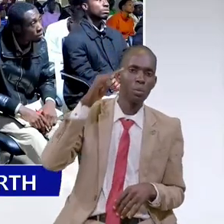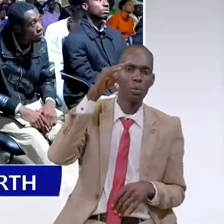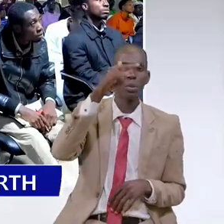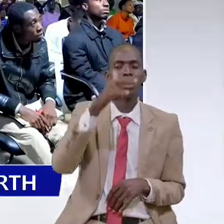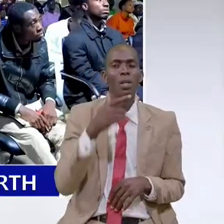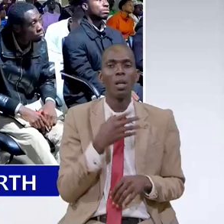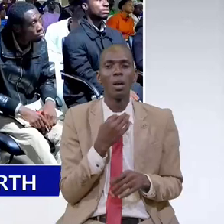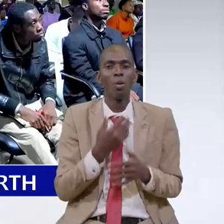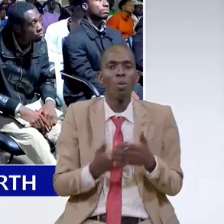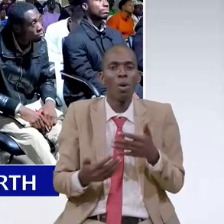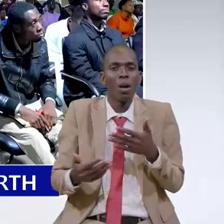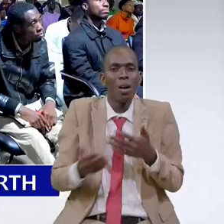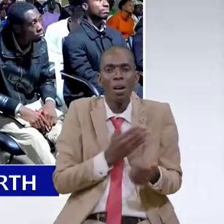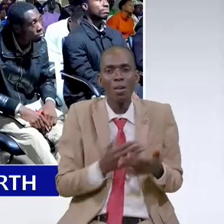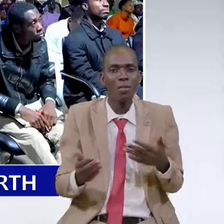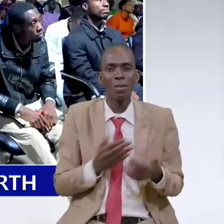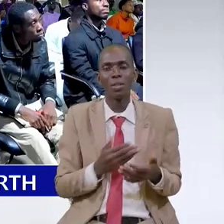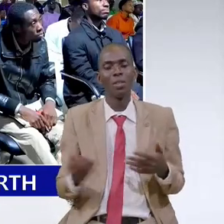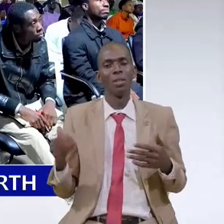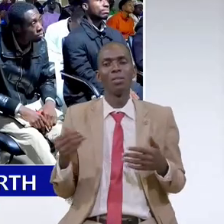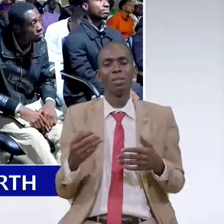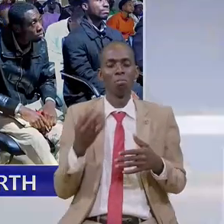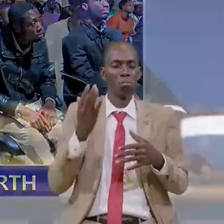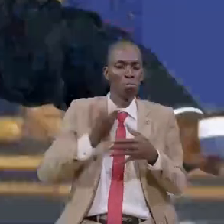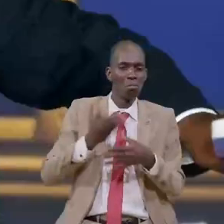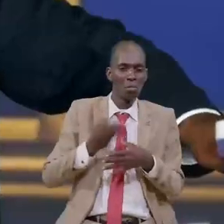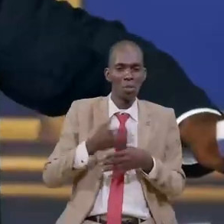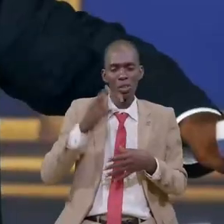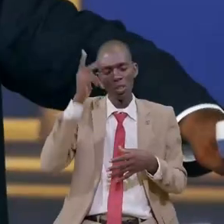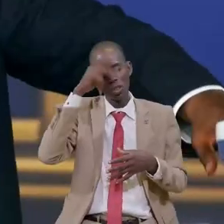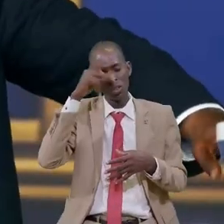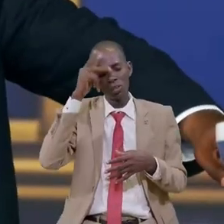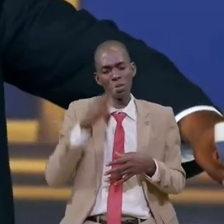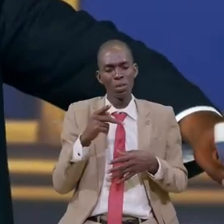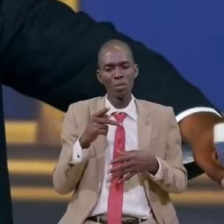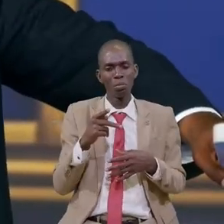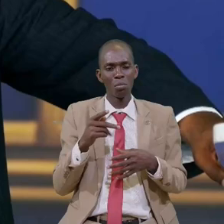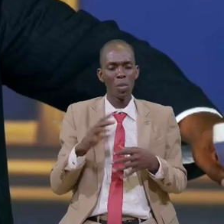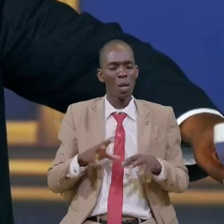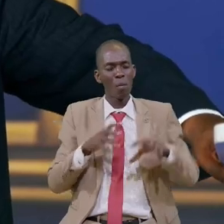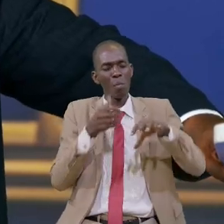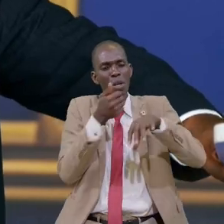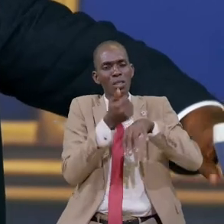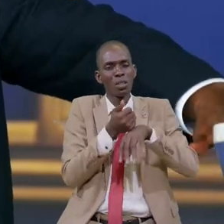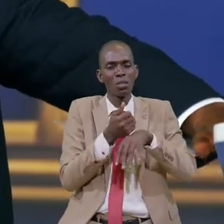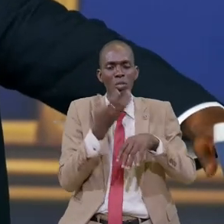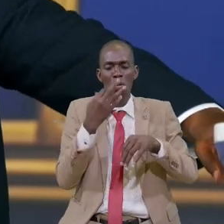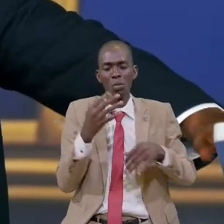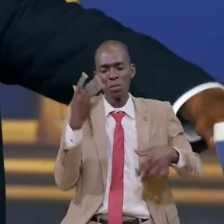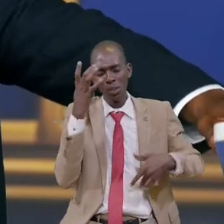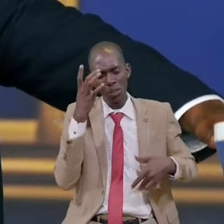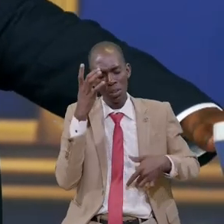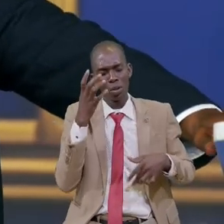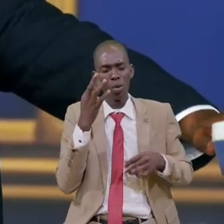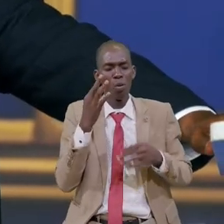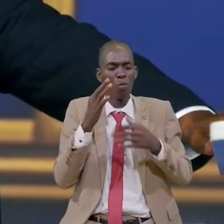Et ce que les montagnes, quelles que soient les montagnes philosophiques, quelles que soient les montagnes, maladies, infirmités, quel que